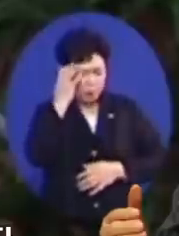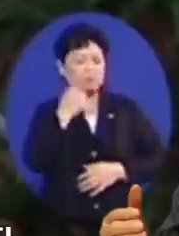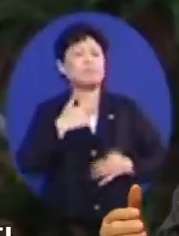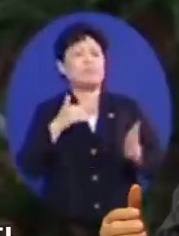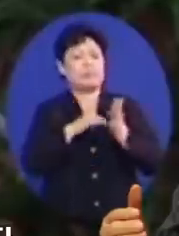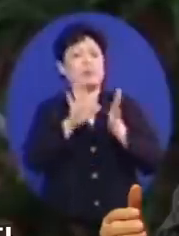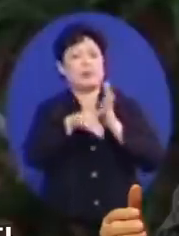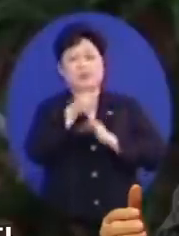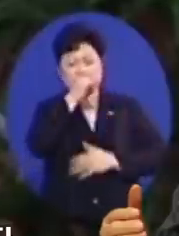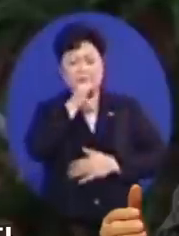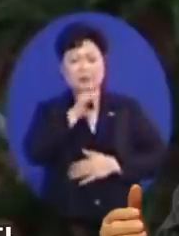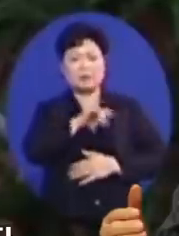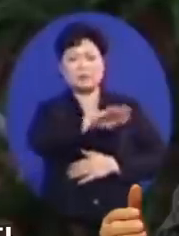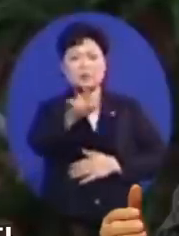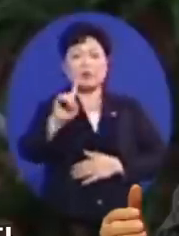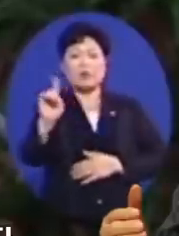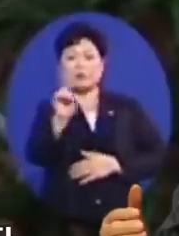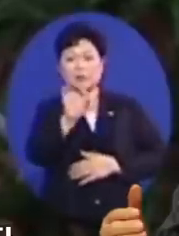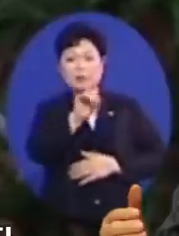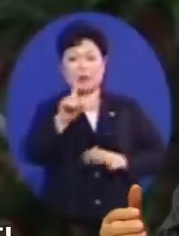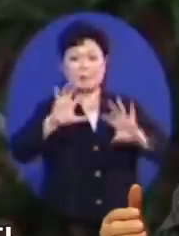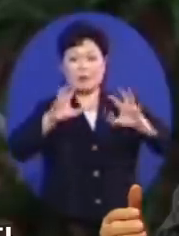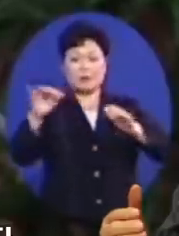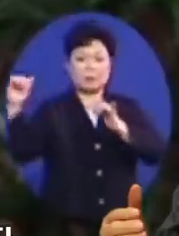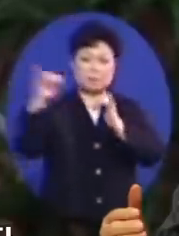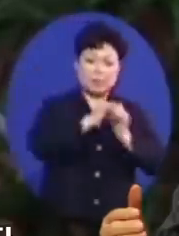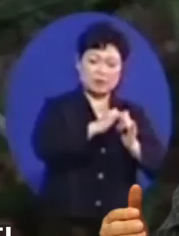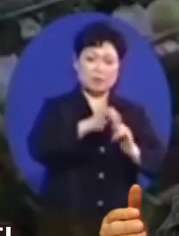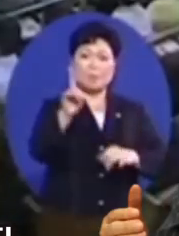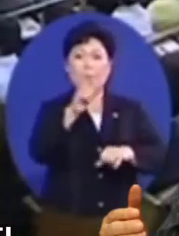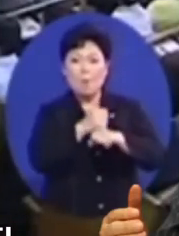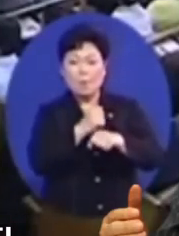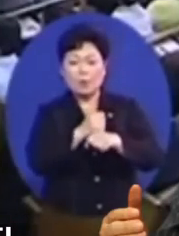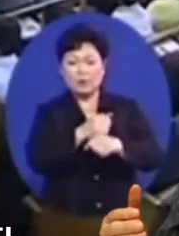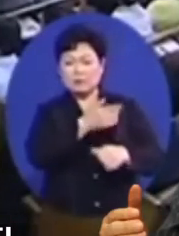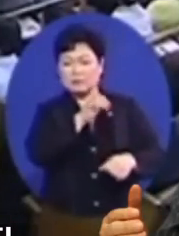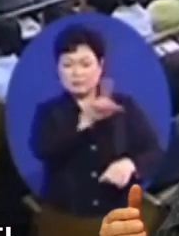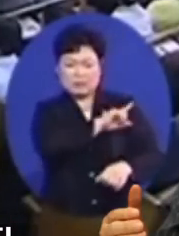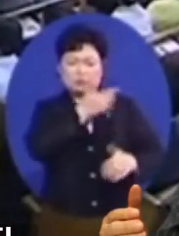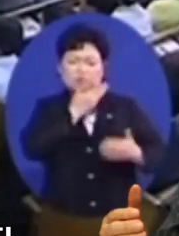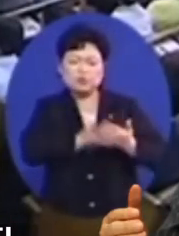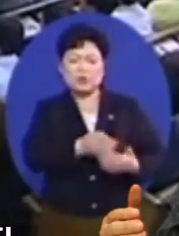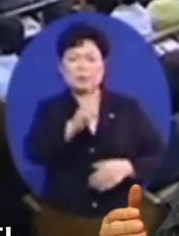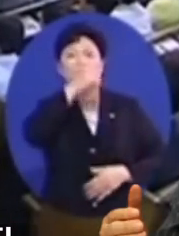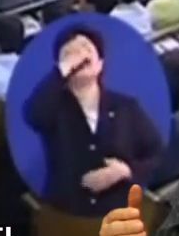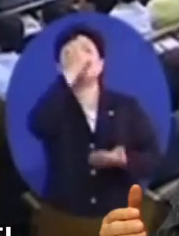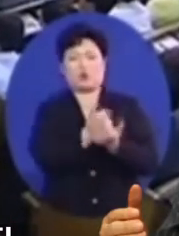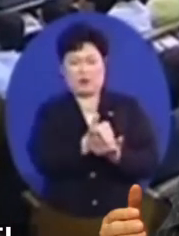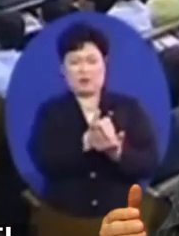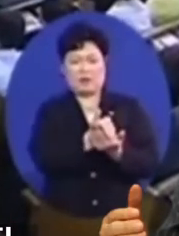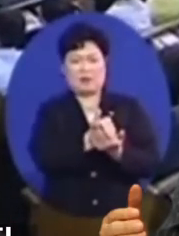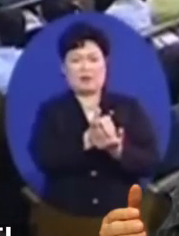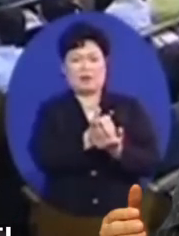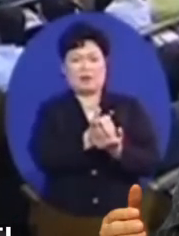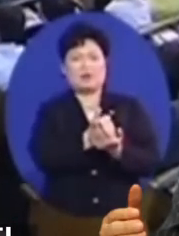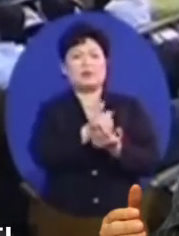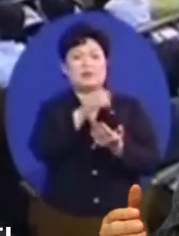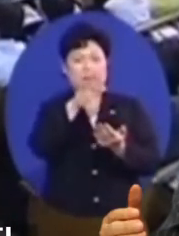그런데 우리는 어떠한 아말렉이 우리를 쳐들어오는 것입니까? 제일 중요한 것이 죄의 아말렉이 쳐들어오는